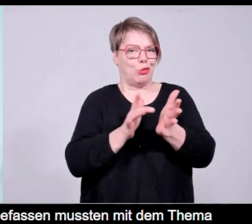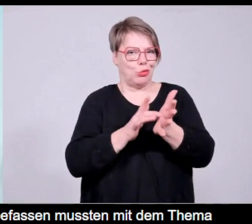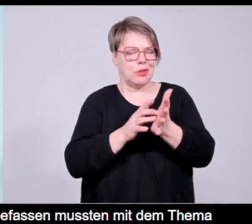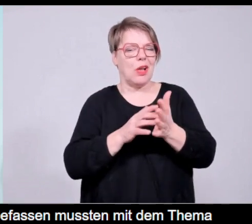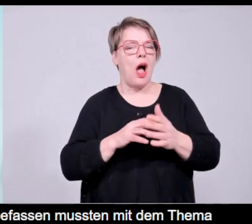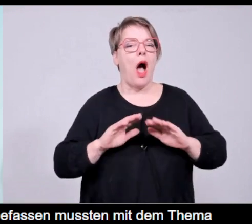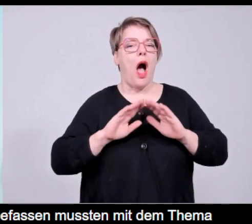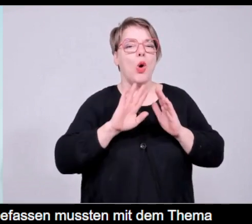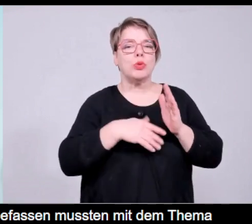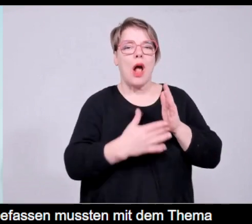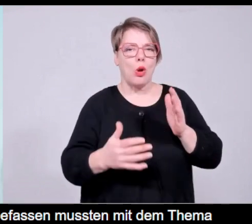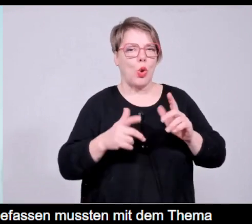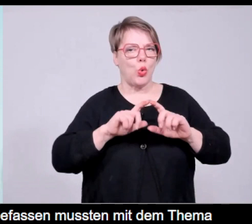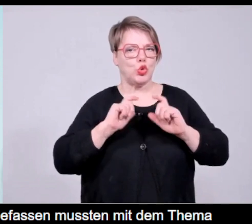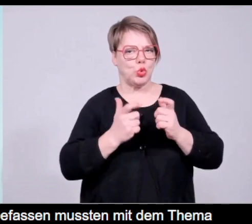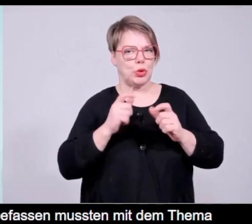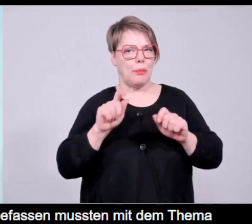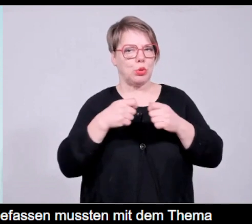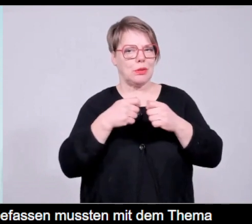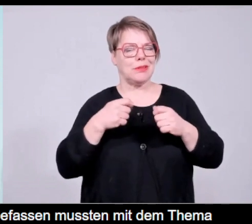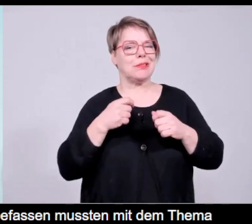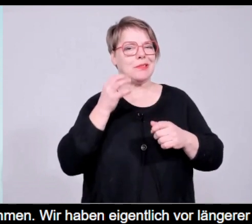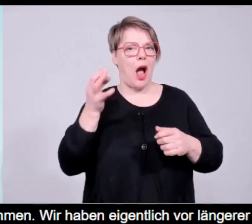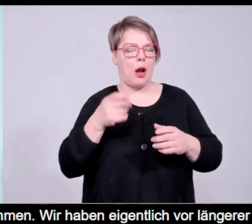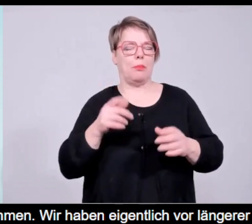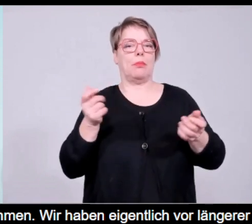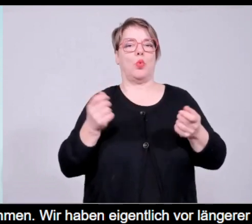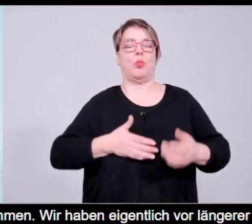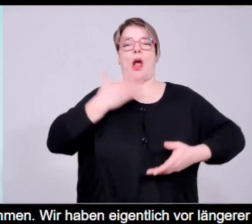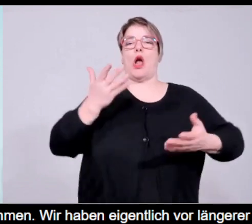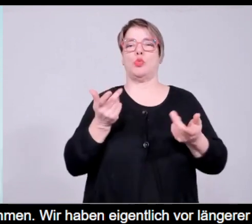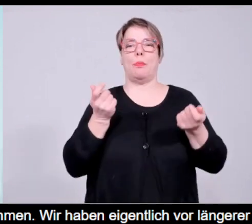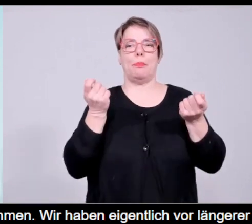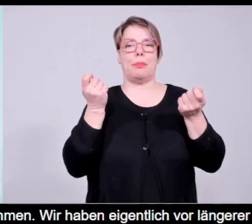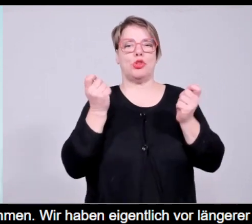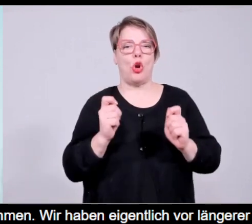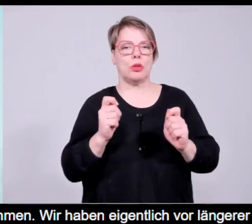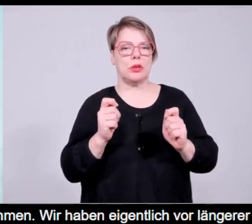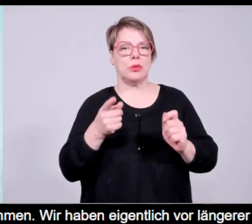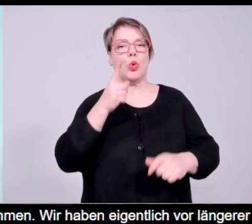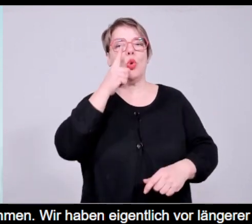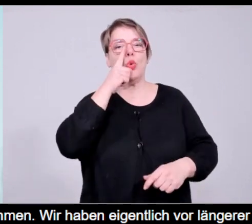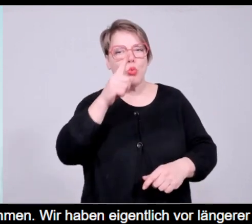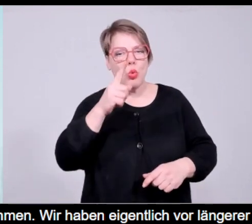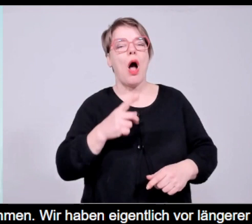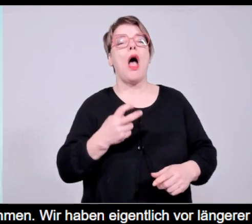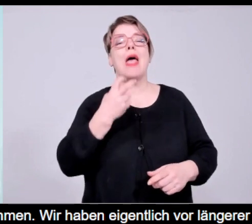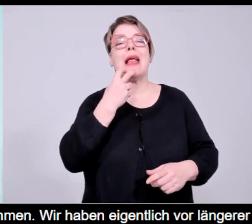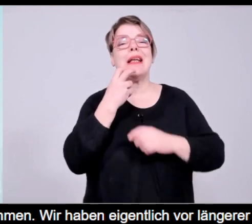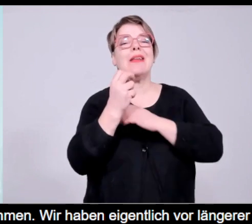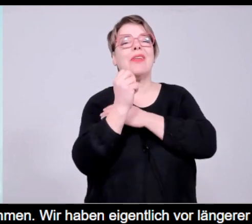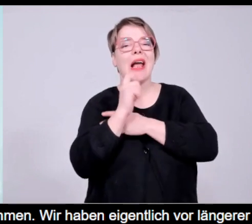sind, was völlig überraschend war, weil es nicht dem entsprochen hat, was die Bundesregierung beschlossen hat und nicht dem entsprochen hat, was die Bundesregierung, der